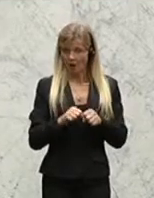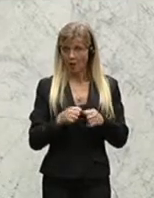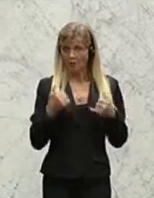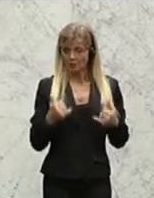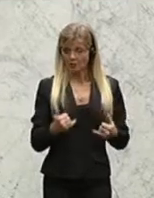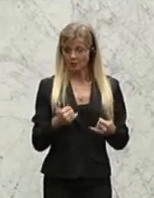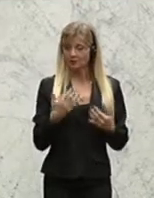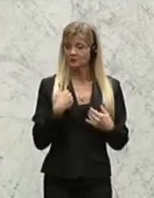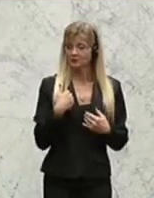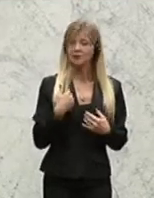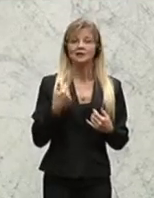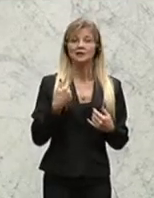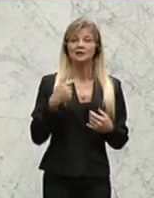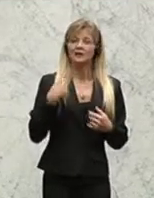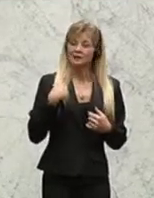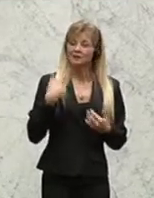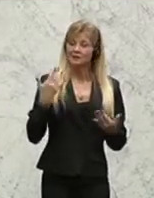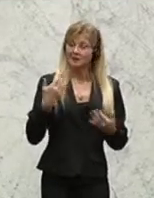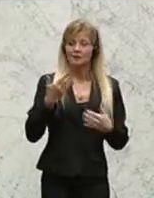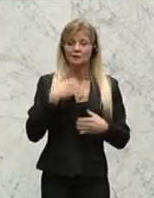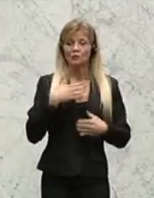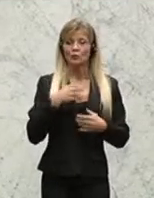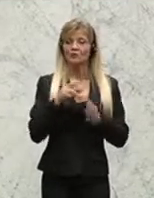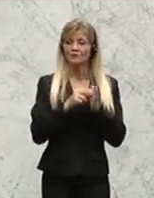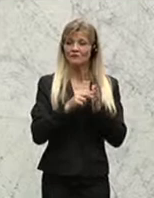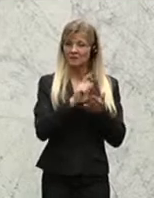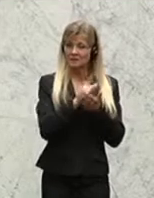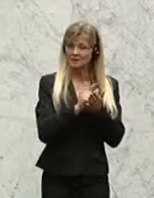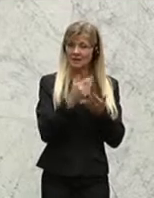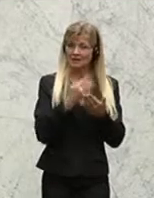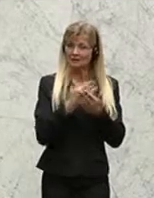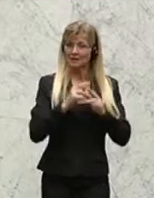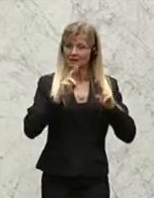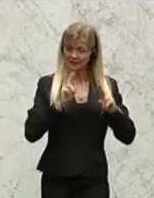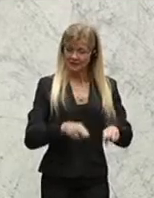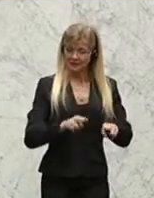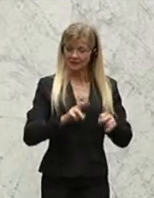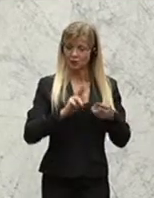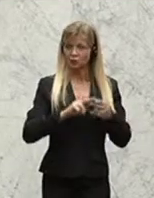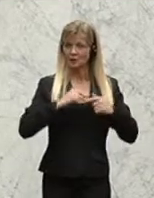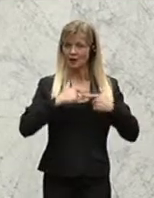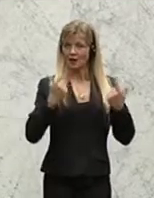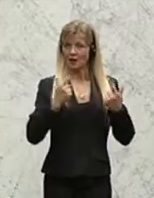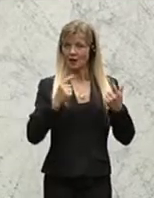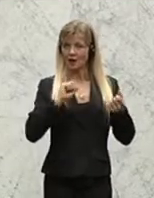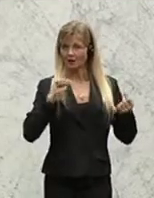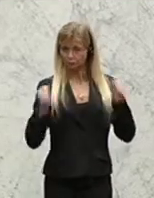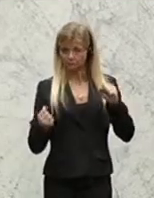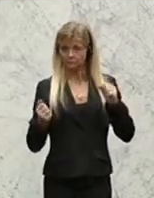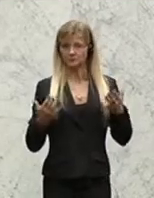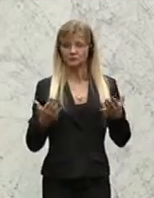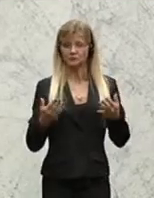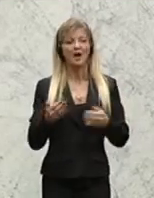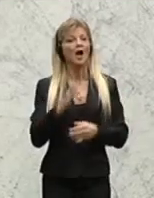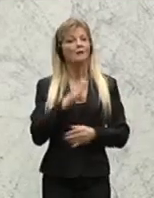nutzen, um einige Dinge auch richtig und klarzustellen. Doch bevor ich auf Ihre Fragen eingehe, erlauben